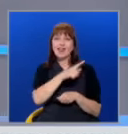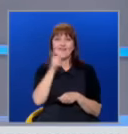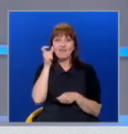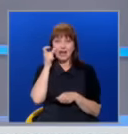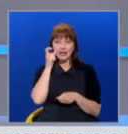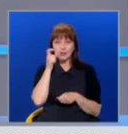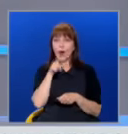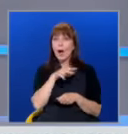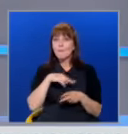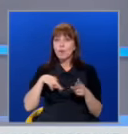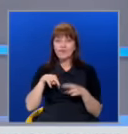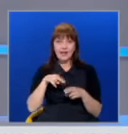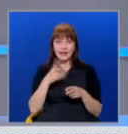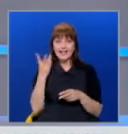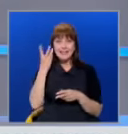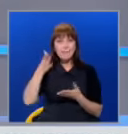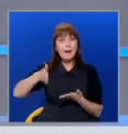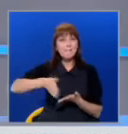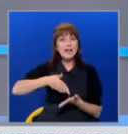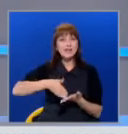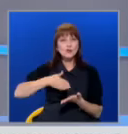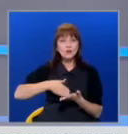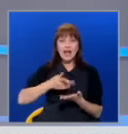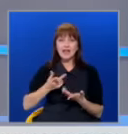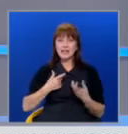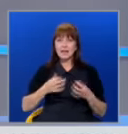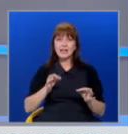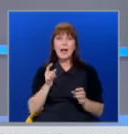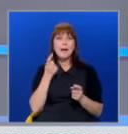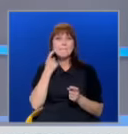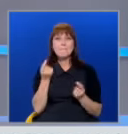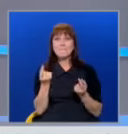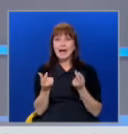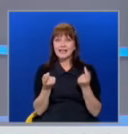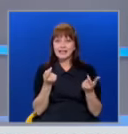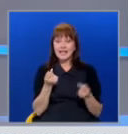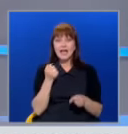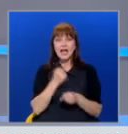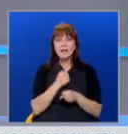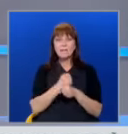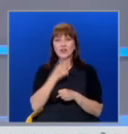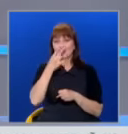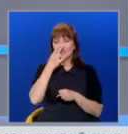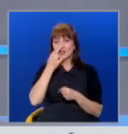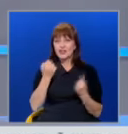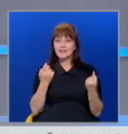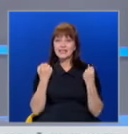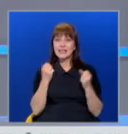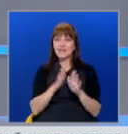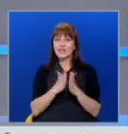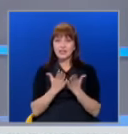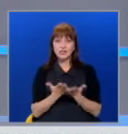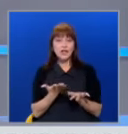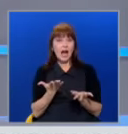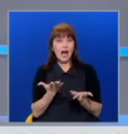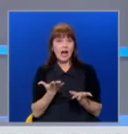Проверка установи, че трима от персонала са носители на бактерията и са работили с фалшиви здравни книжки. Как се стигна до разплитането